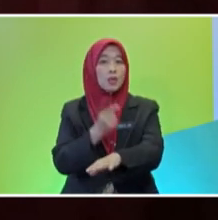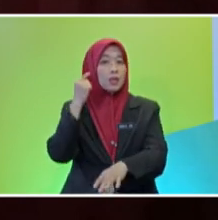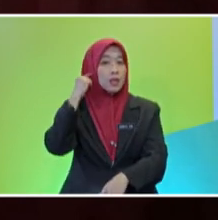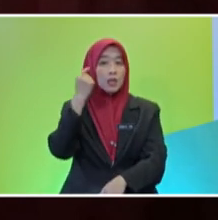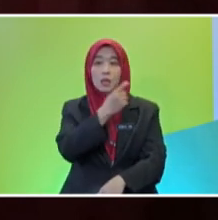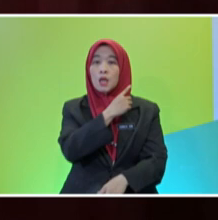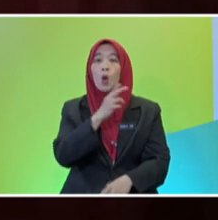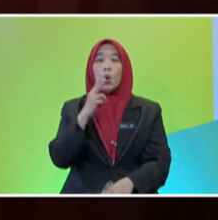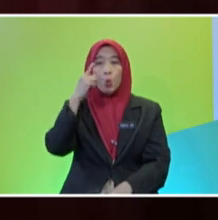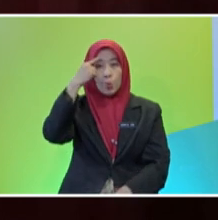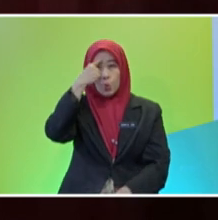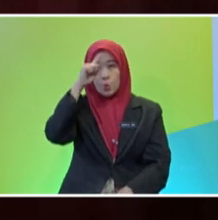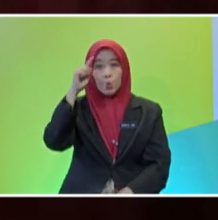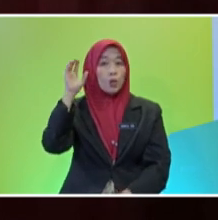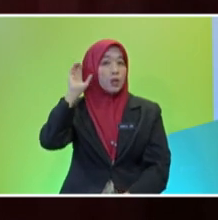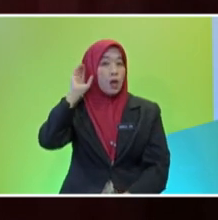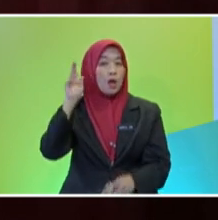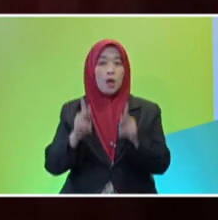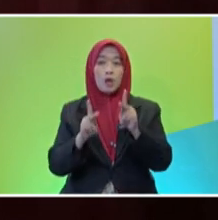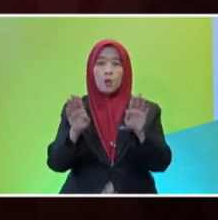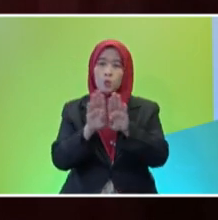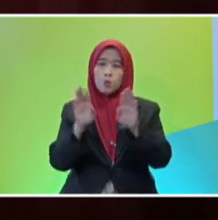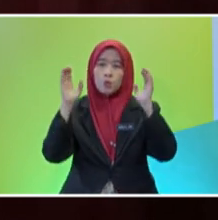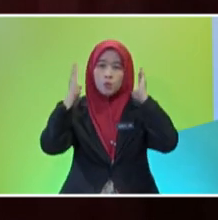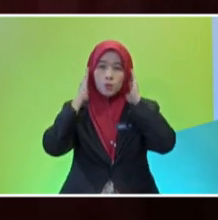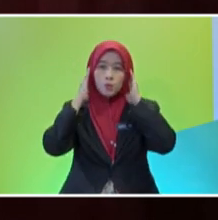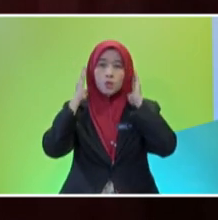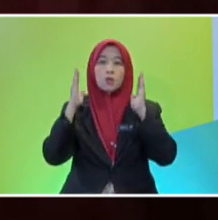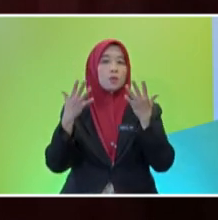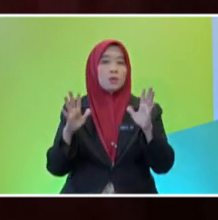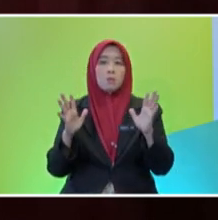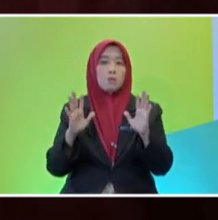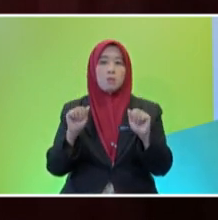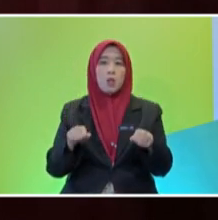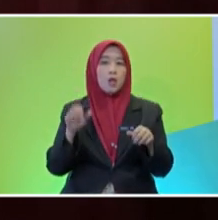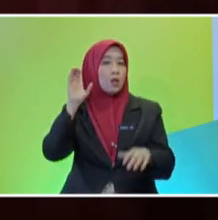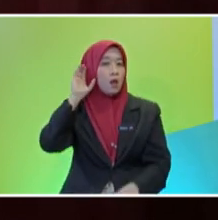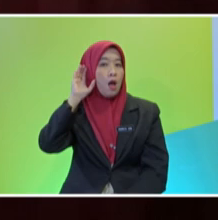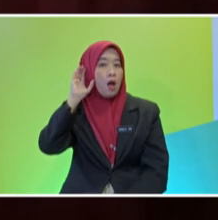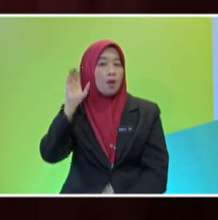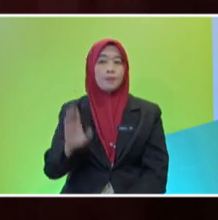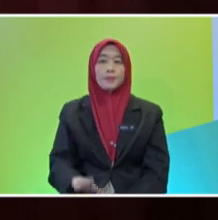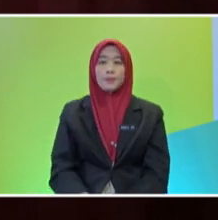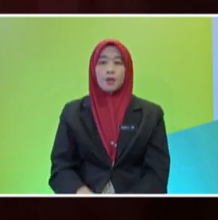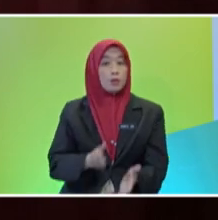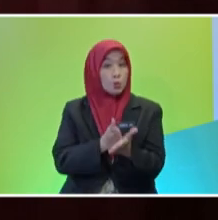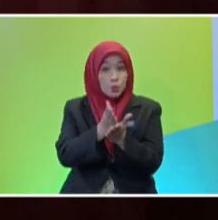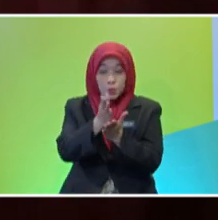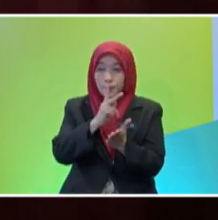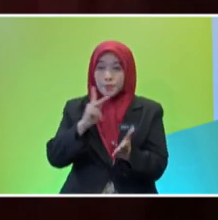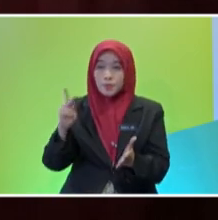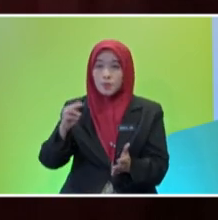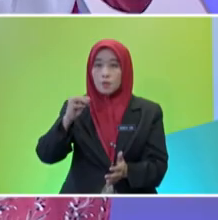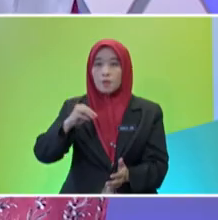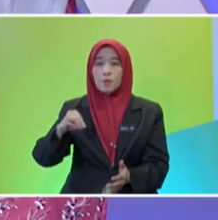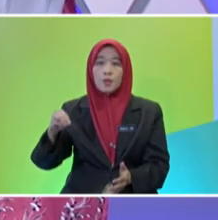mendengar. Betul. Okay. Kalau kita tutup telinga, kita boleh dengar tak? Tak boleh. Kita tak boleh dengar. Okey, kita teruskan. Murid-murid di